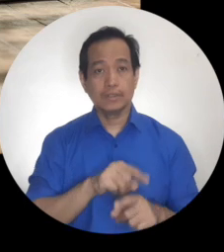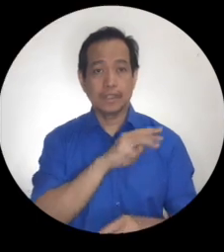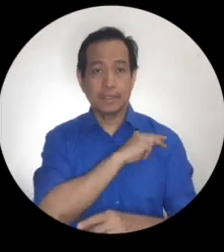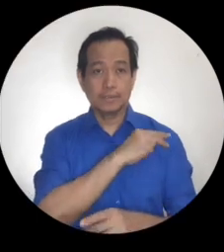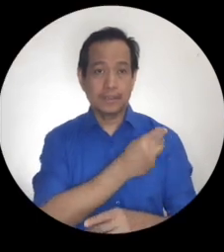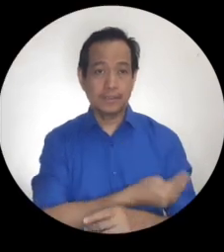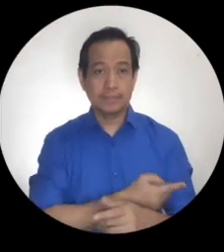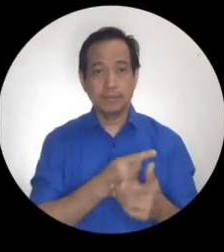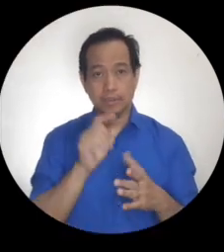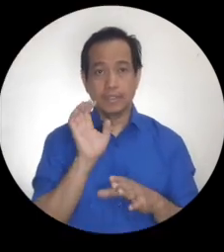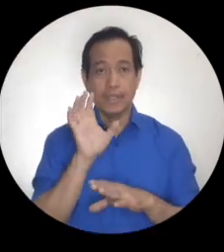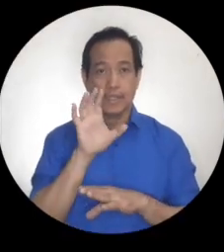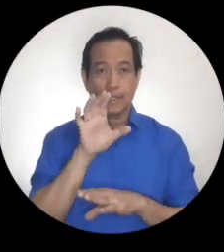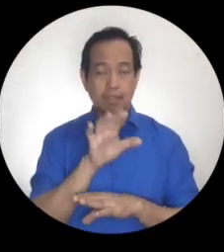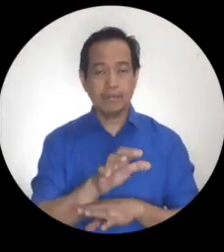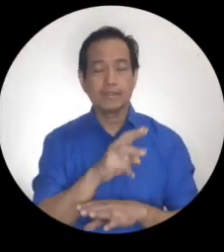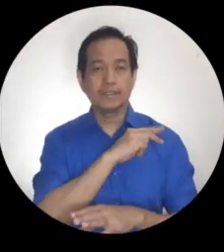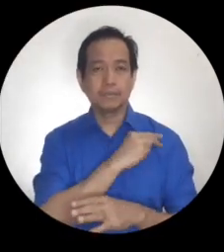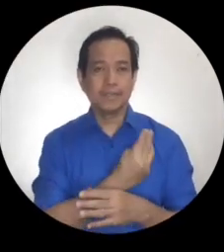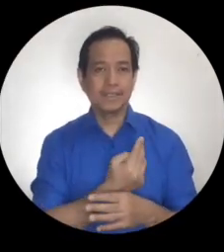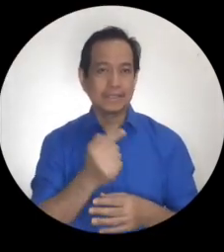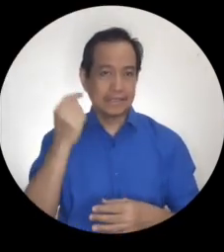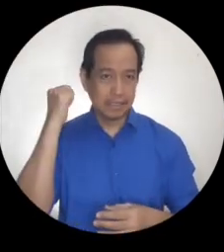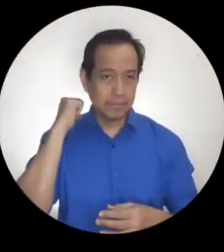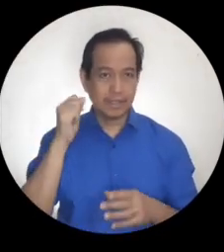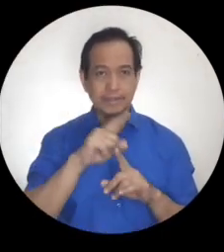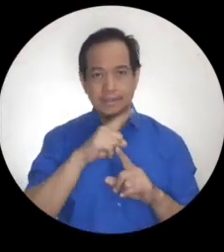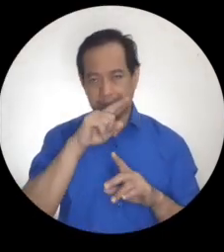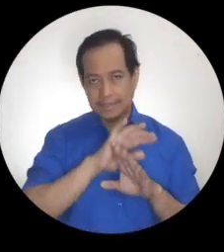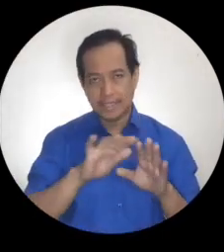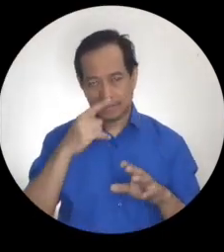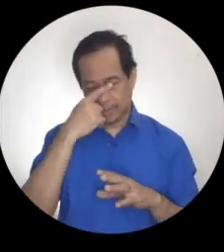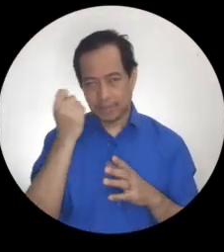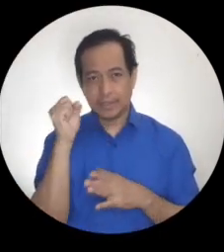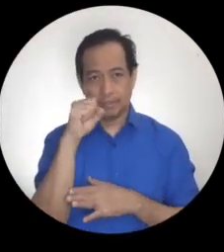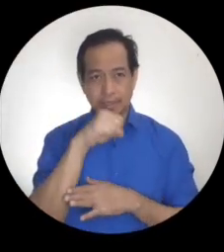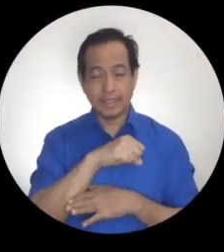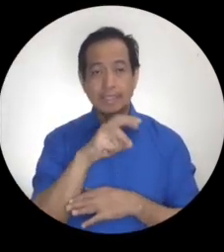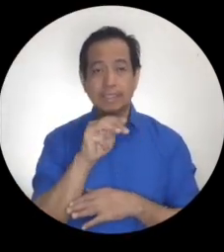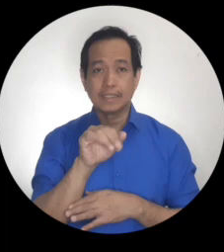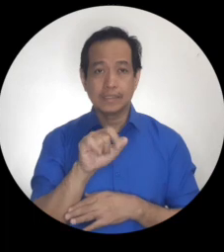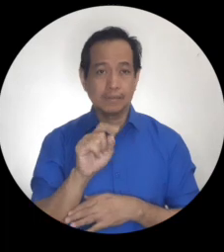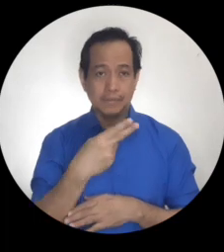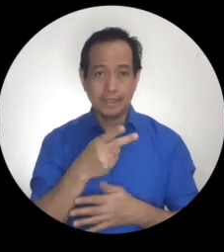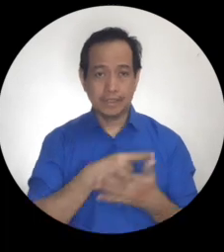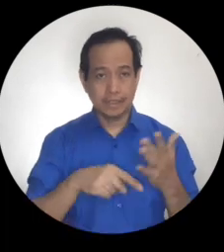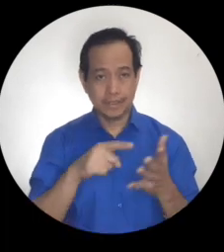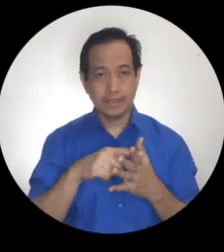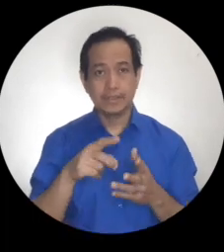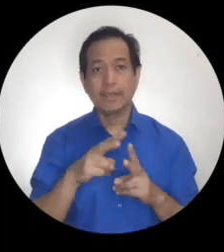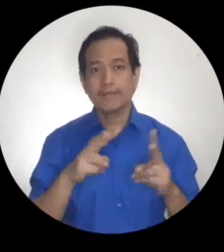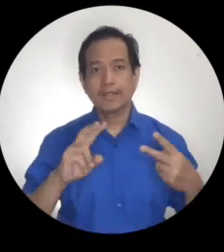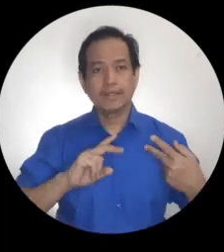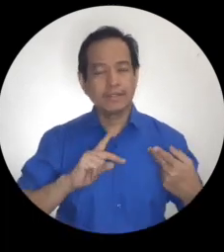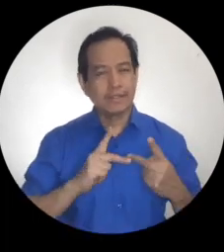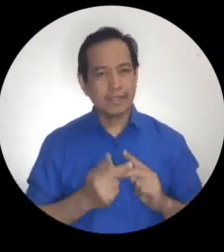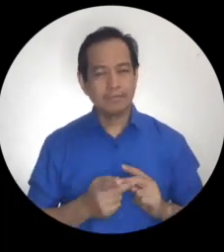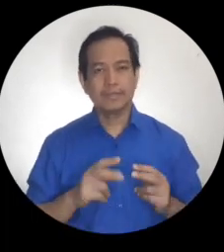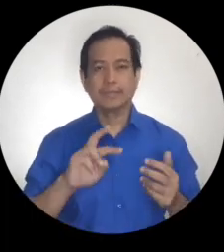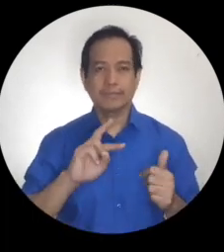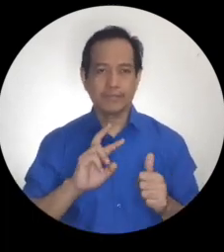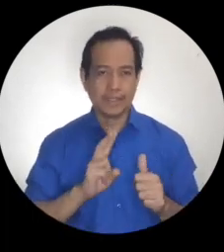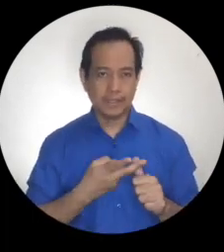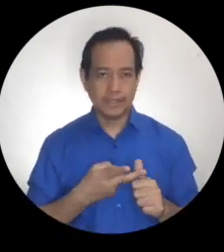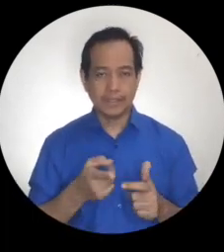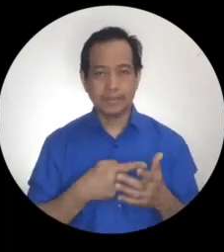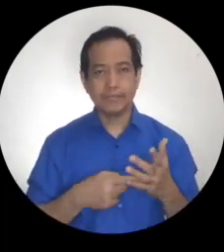still muscular strain dahil napepuwersa yung muscle sa likod. It's not really because of the scoliosis. Myth na ang scoliosis is very